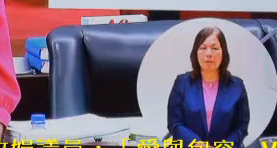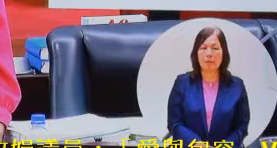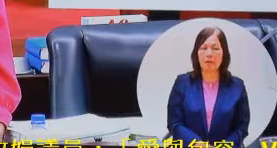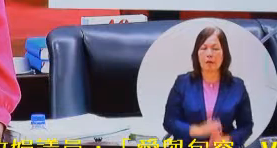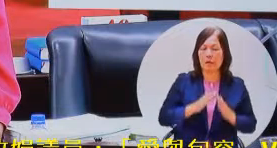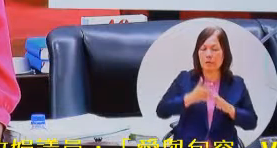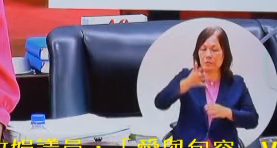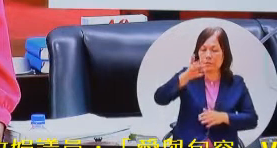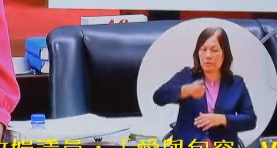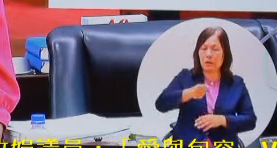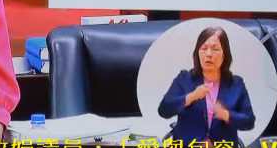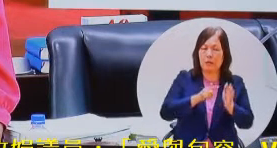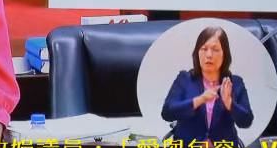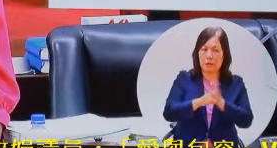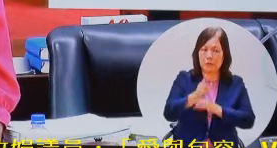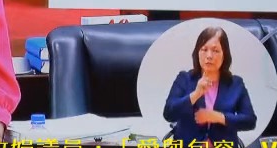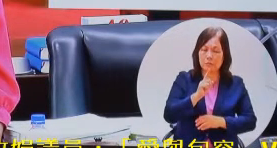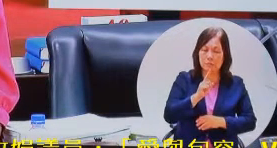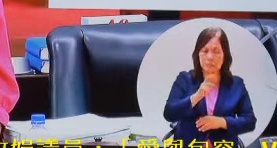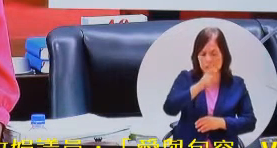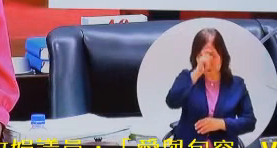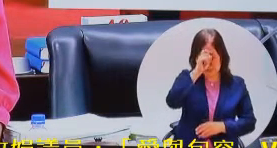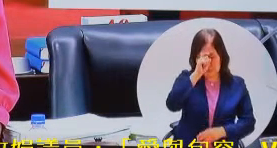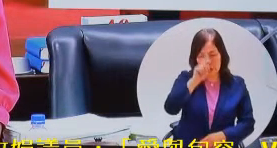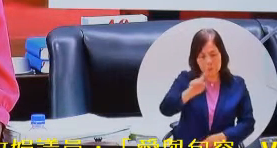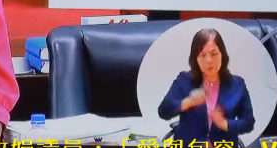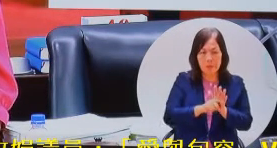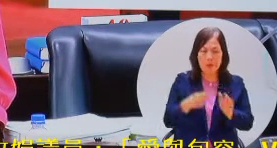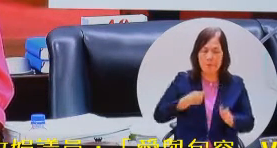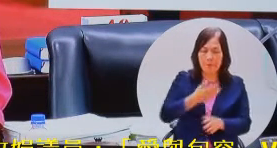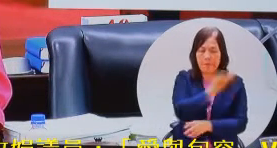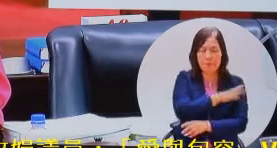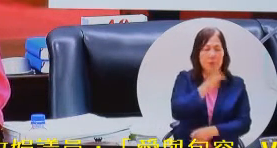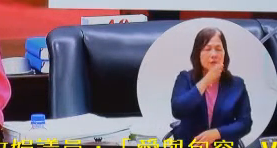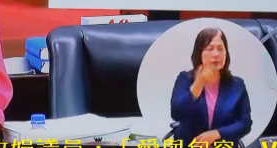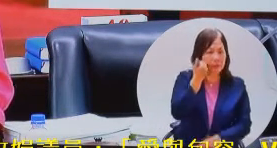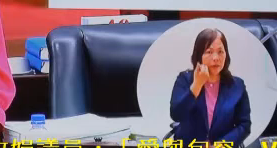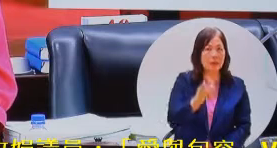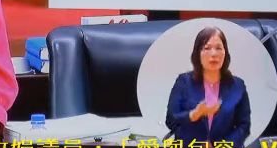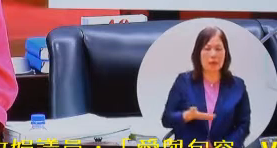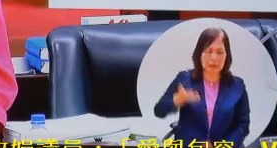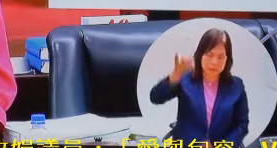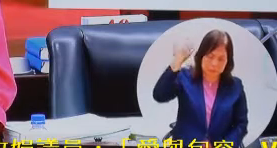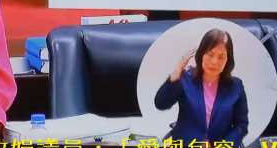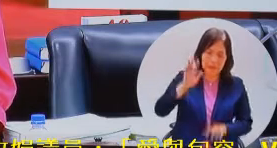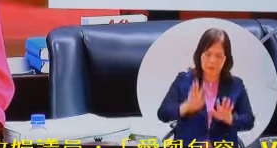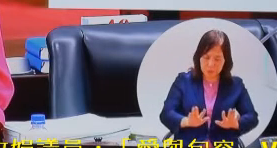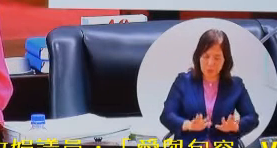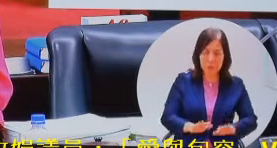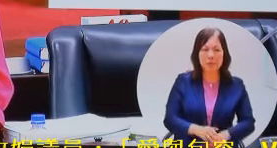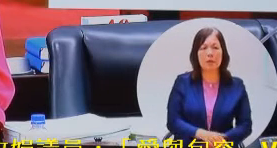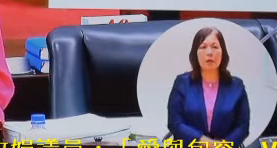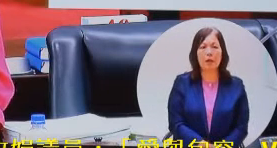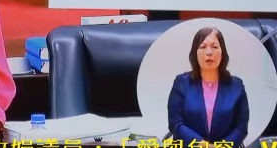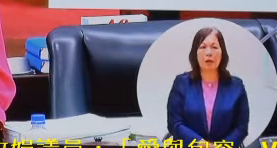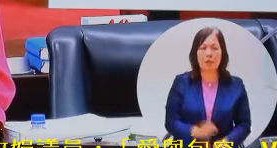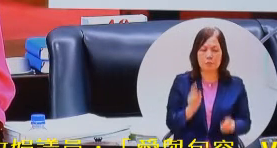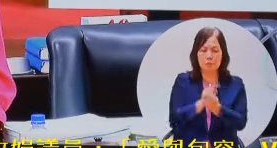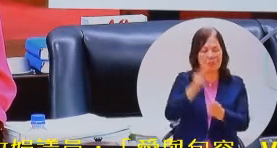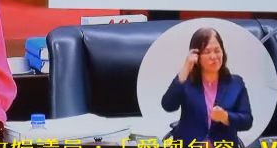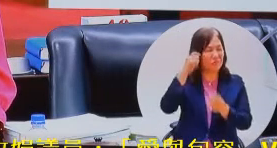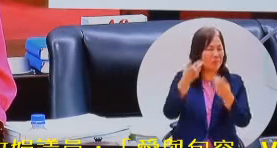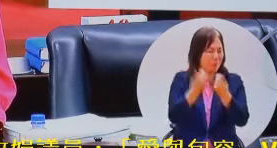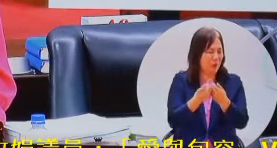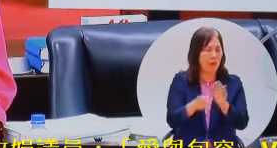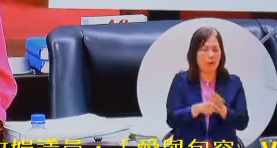都说，你希望不管是前朝的官员也好，或者是地方市里的官员，你都愿意按一